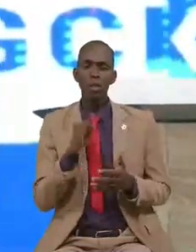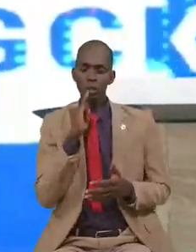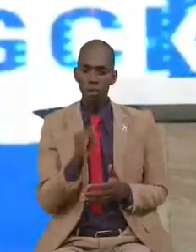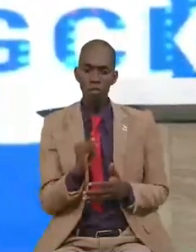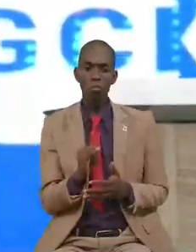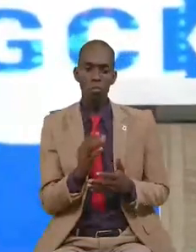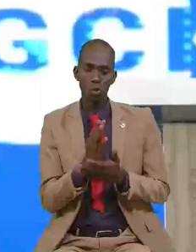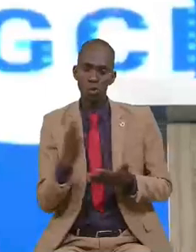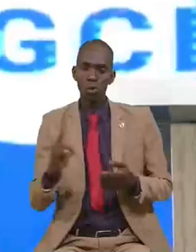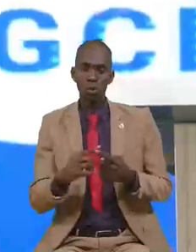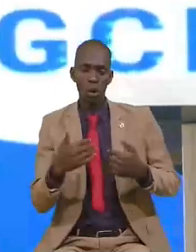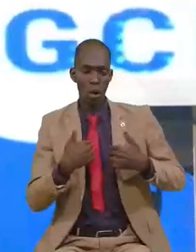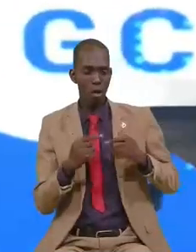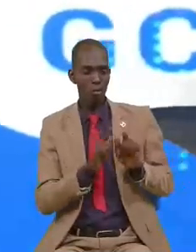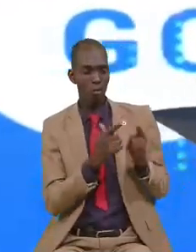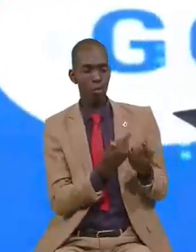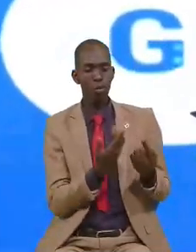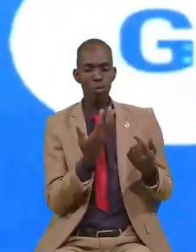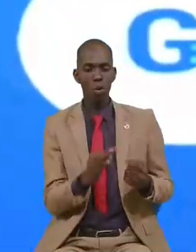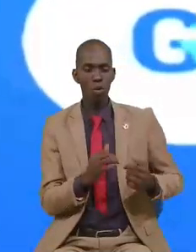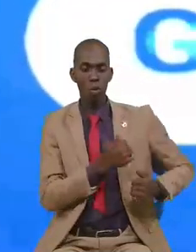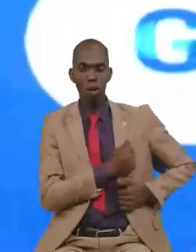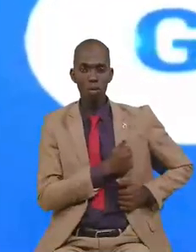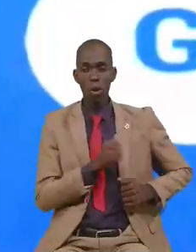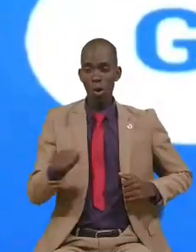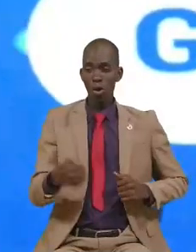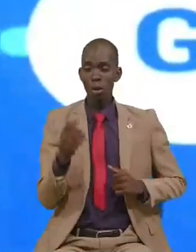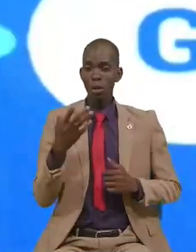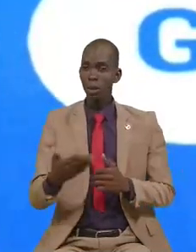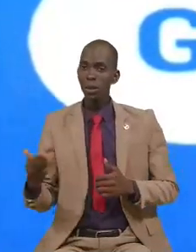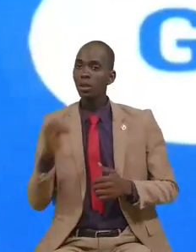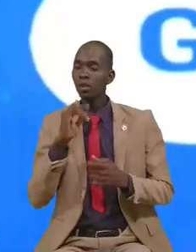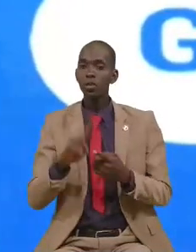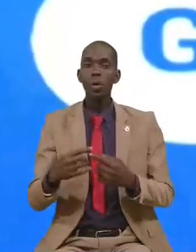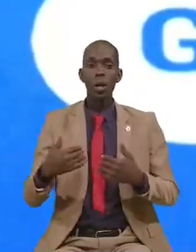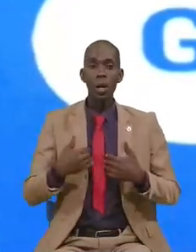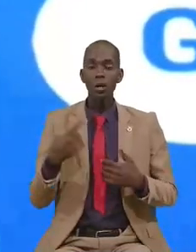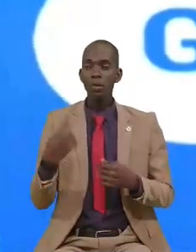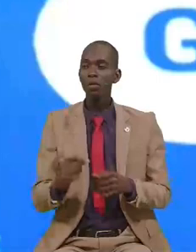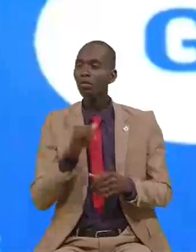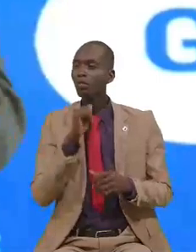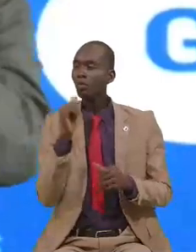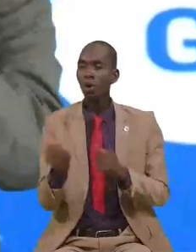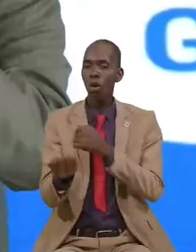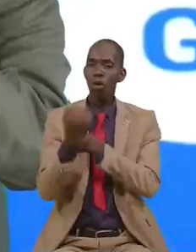un groupe de personnes. Mais c'est autre chose d'avoir une armée invincible.